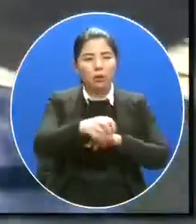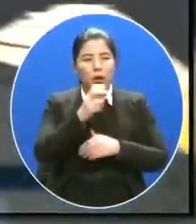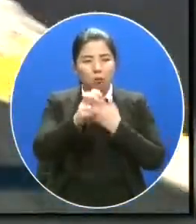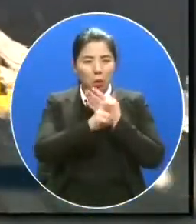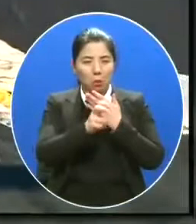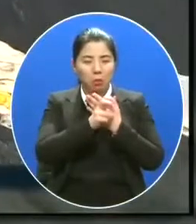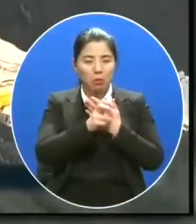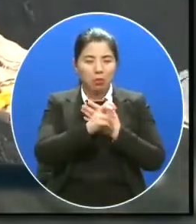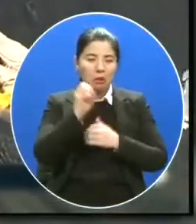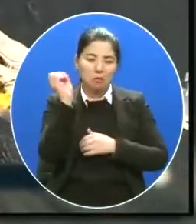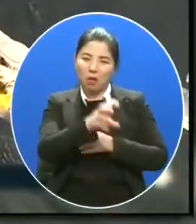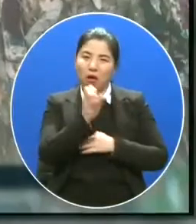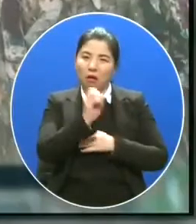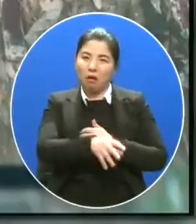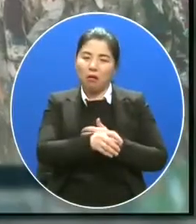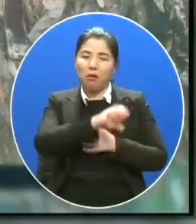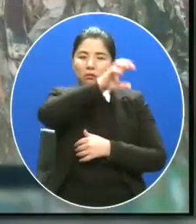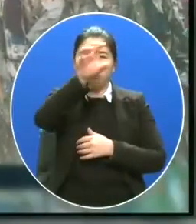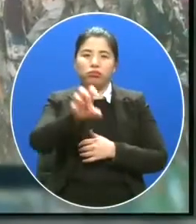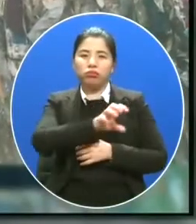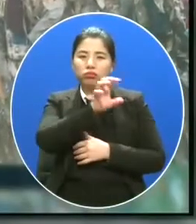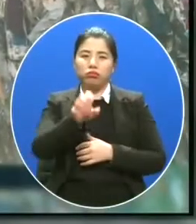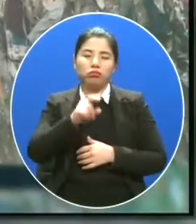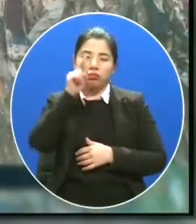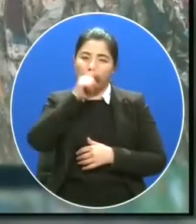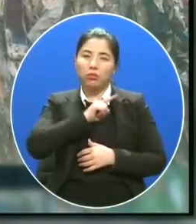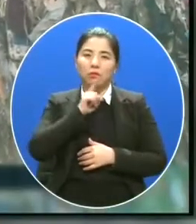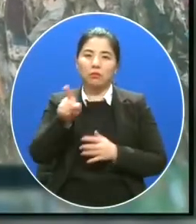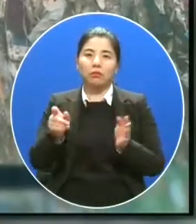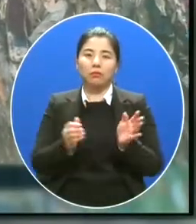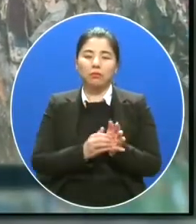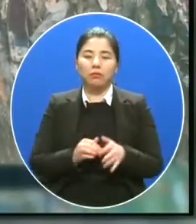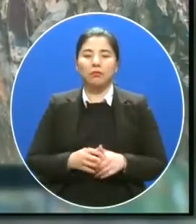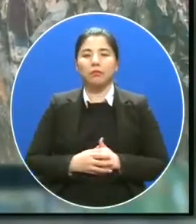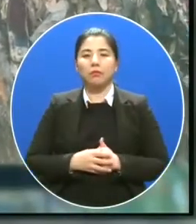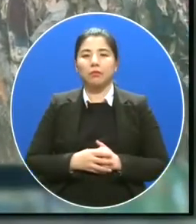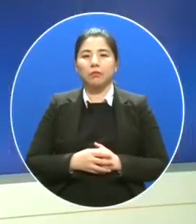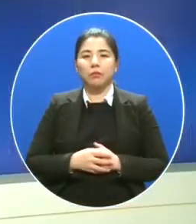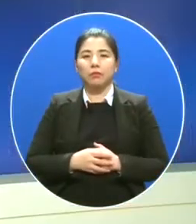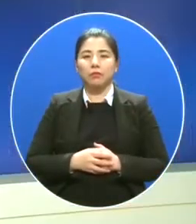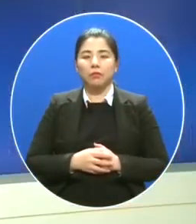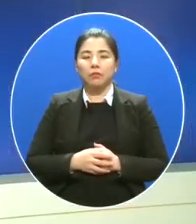불법 투기되는 악순환이 반복되고 있다고 지적합니다.